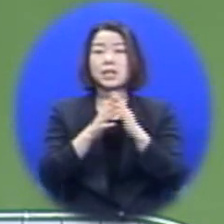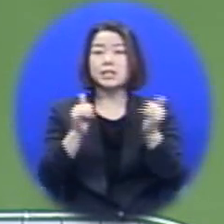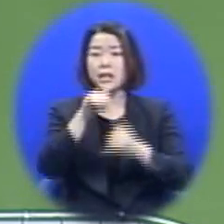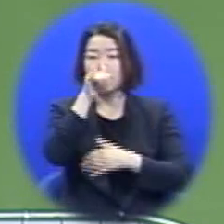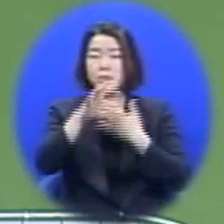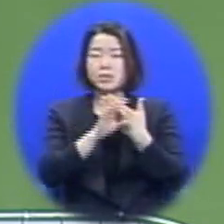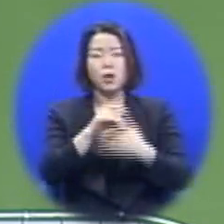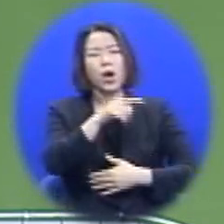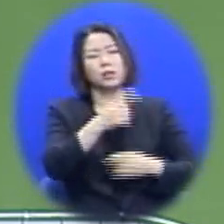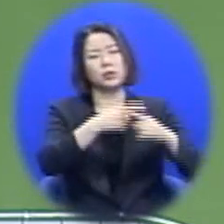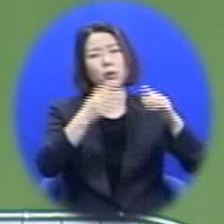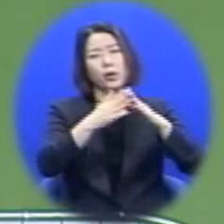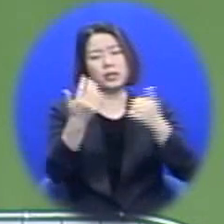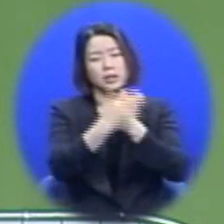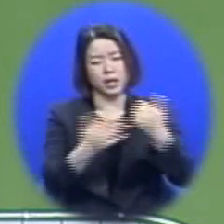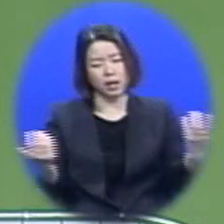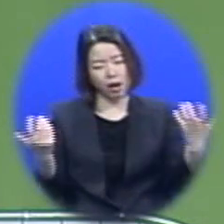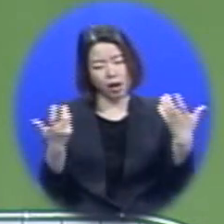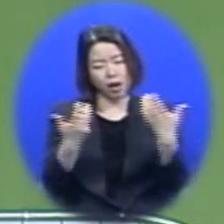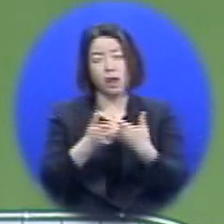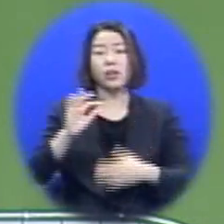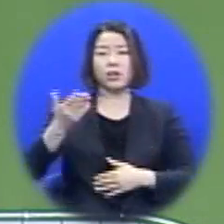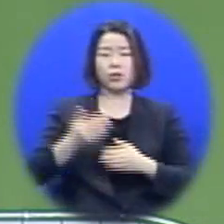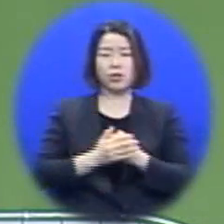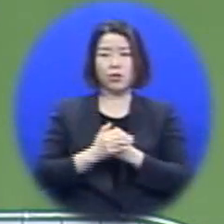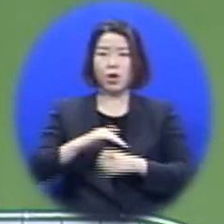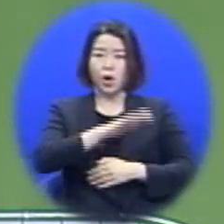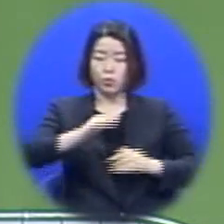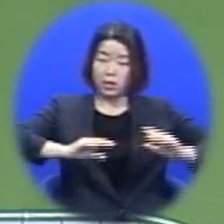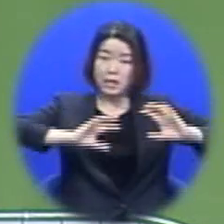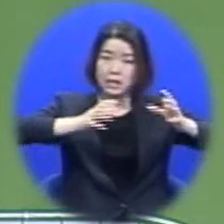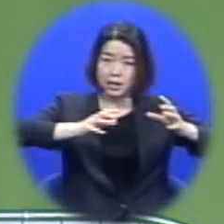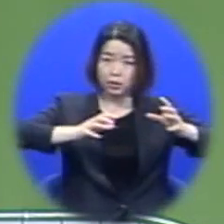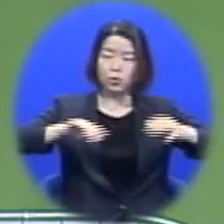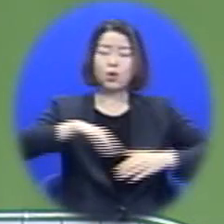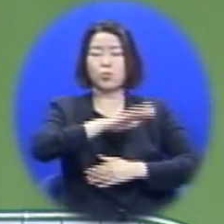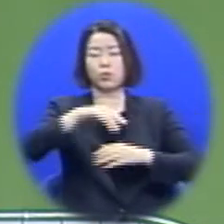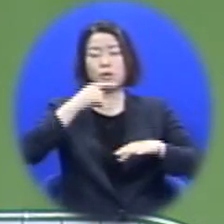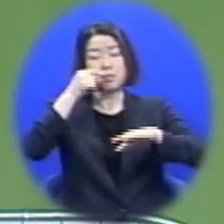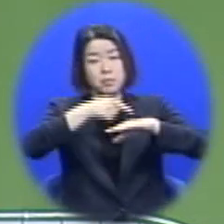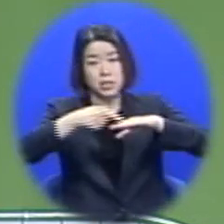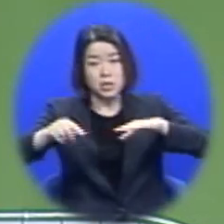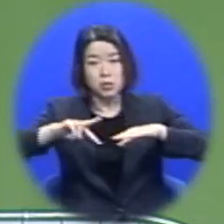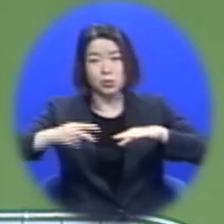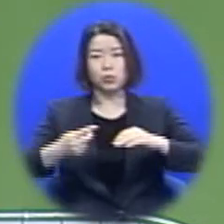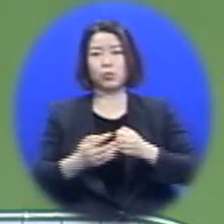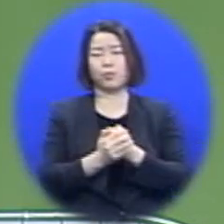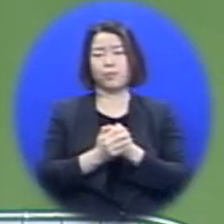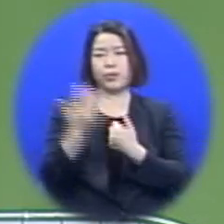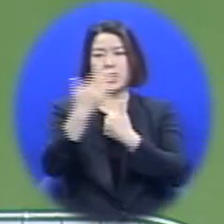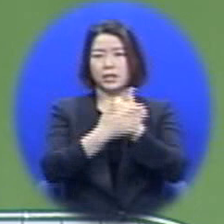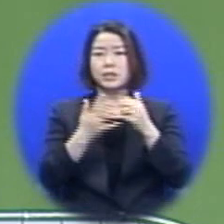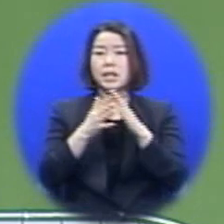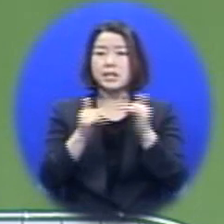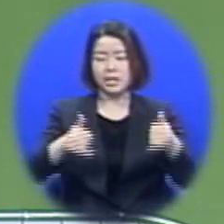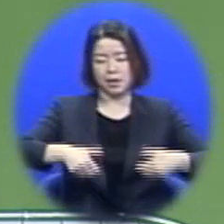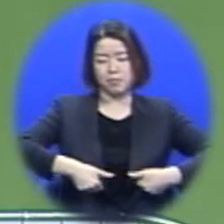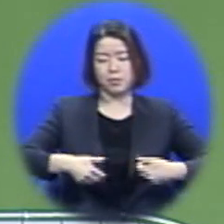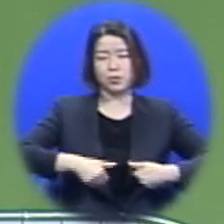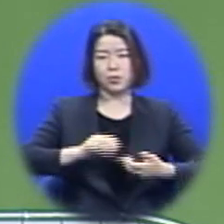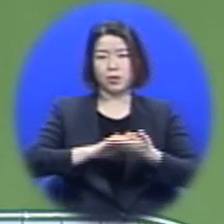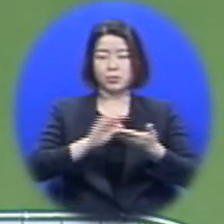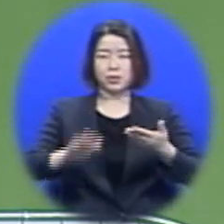그 교회는 은혜가 넘치기 시작합니다. 우리나라도 우리 민족도 은혜의 사람이